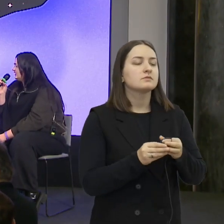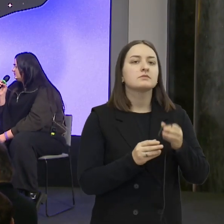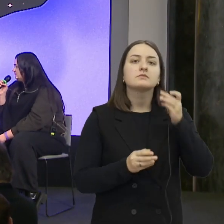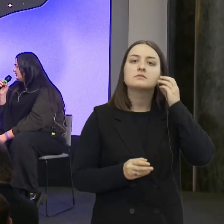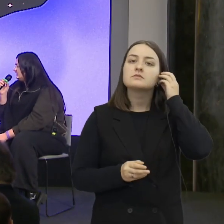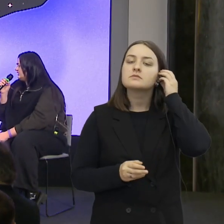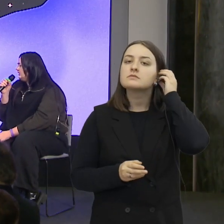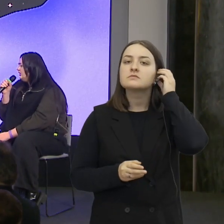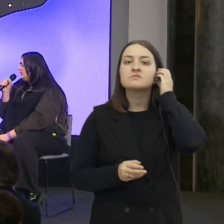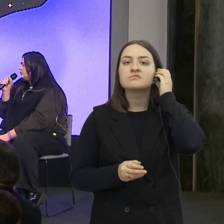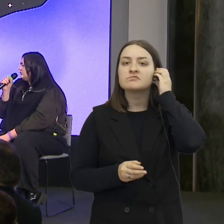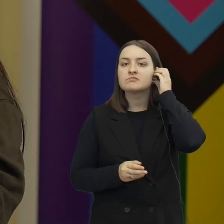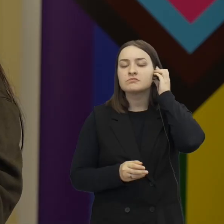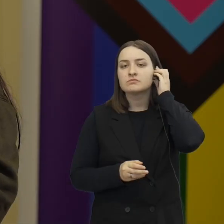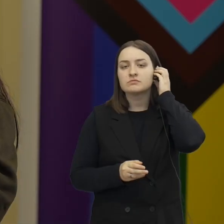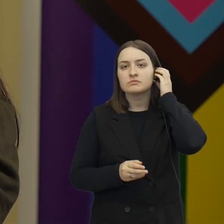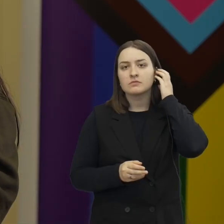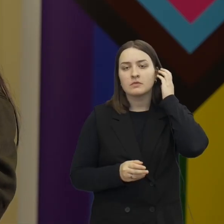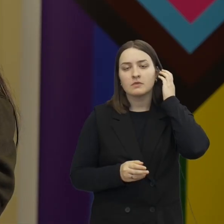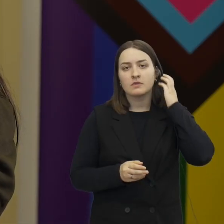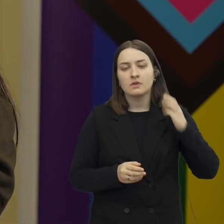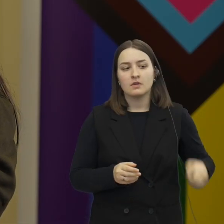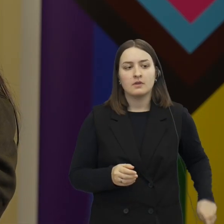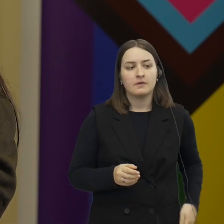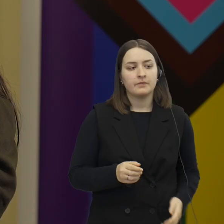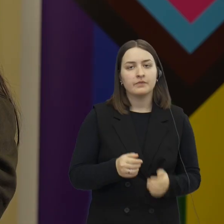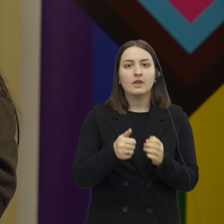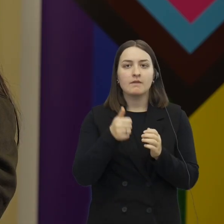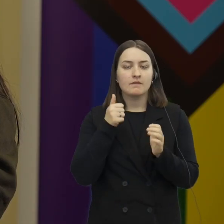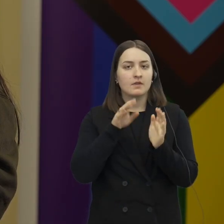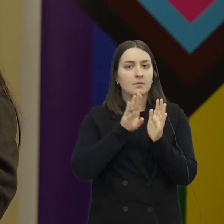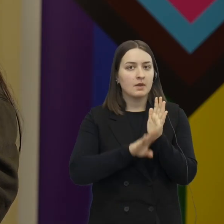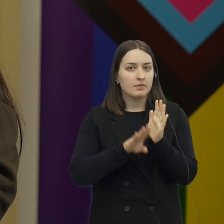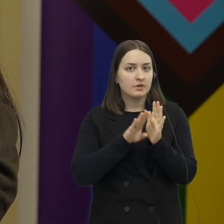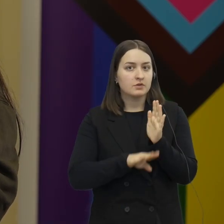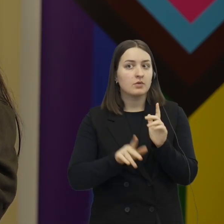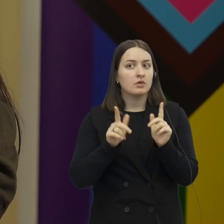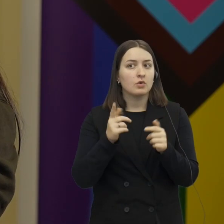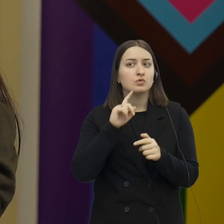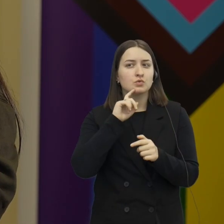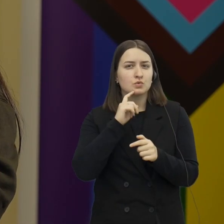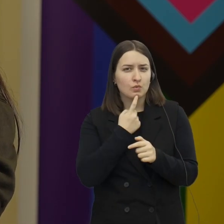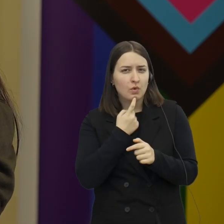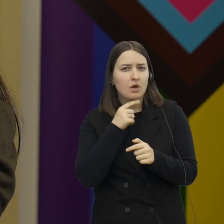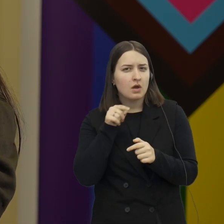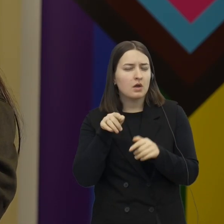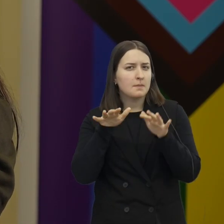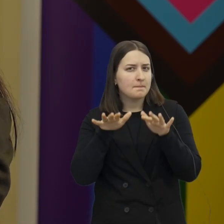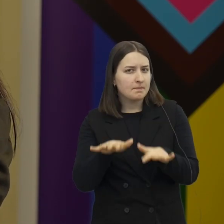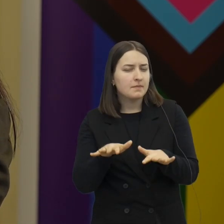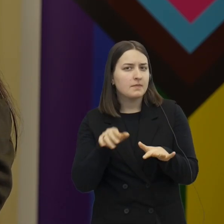for the sake of simplicity, do you actually in Finland receive some backlash in